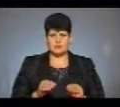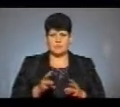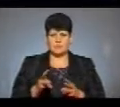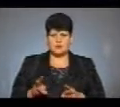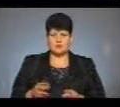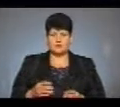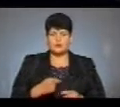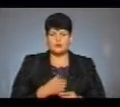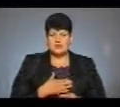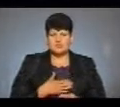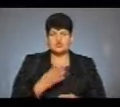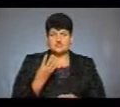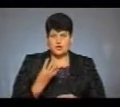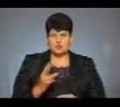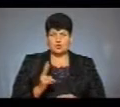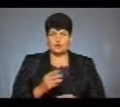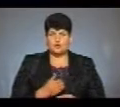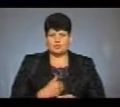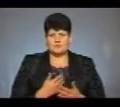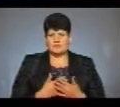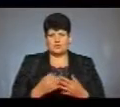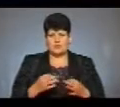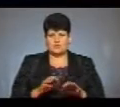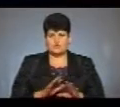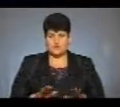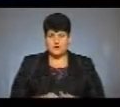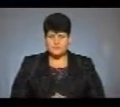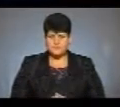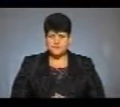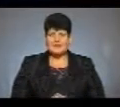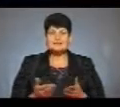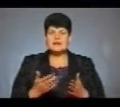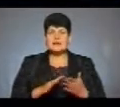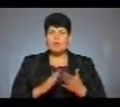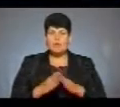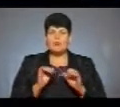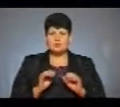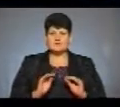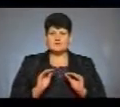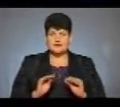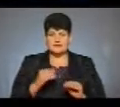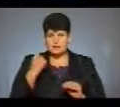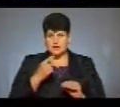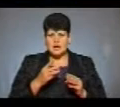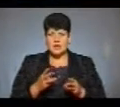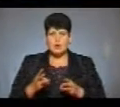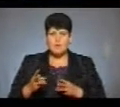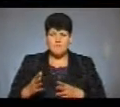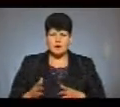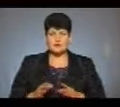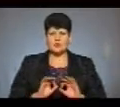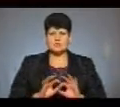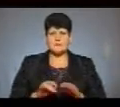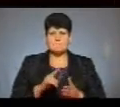по-моєму, то хочуть, але напевно, не дозволять. За яких умов можна буде встановити індивідуальне опалення,